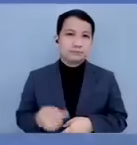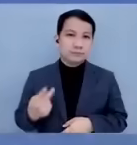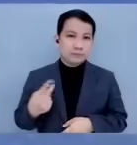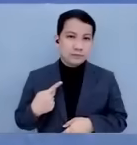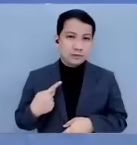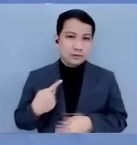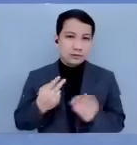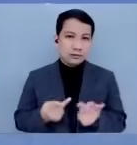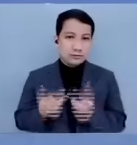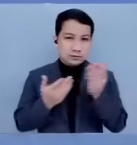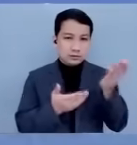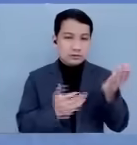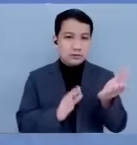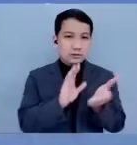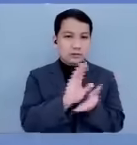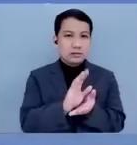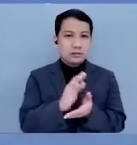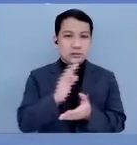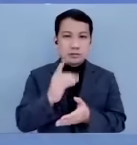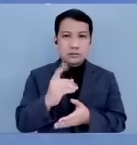do sa DOTR